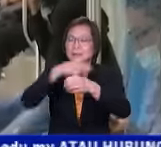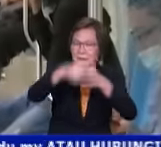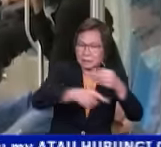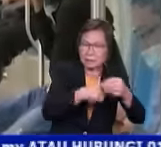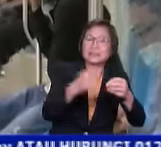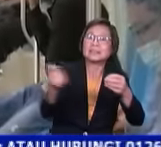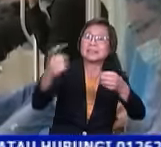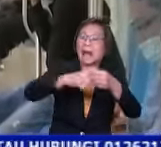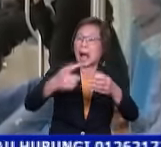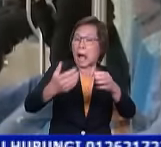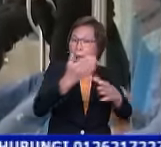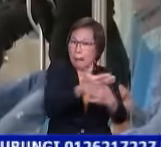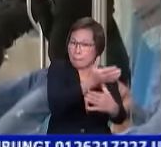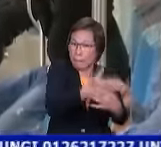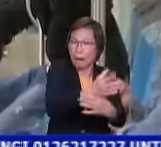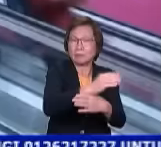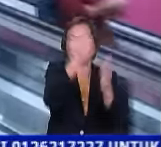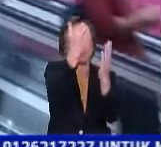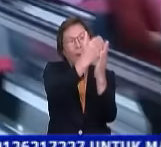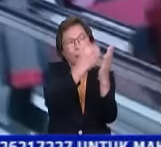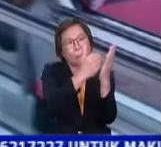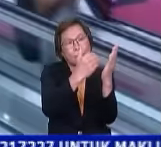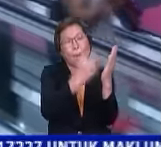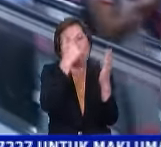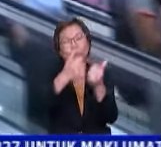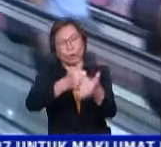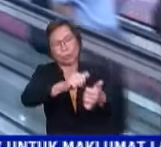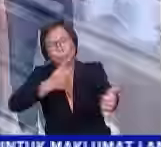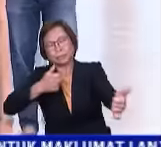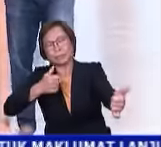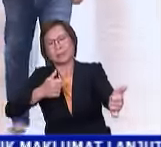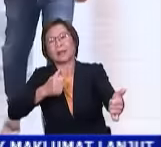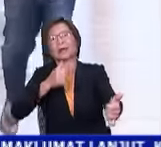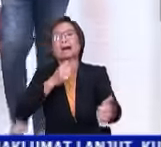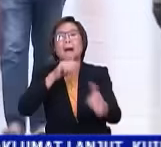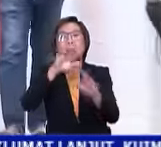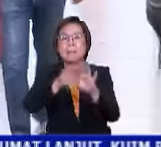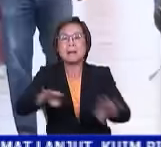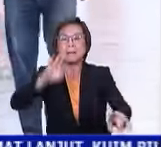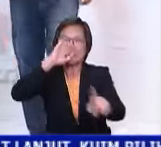ancamannya serta langkah-langkah untuk mencegah.